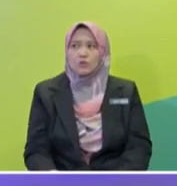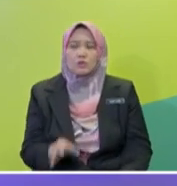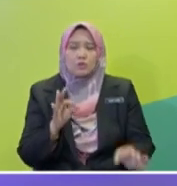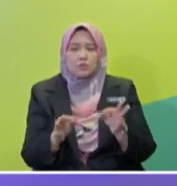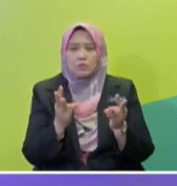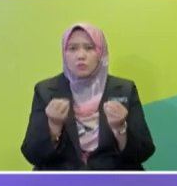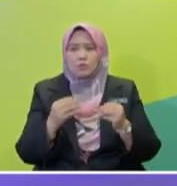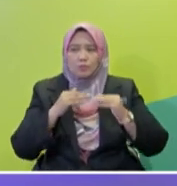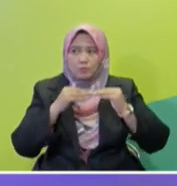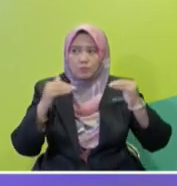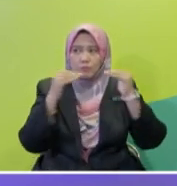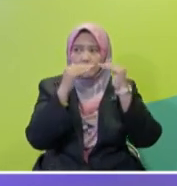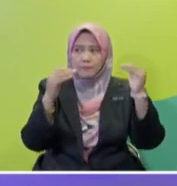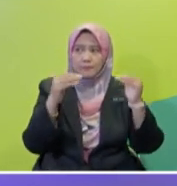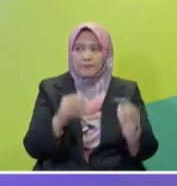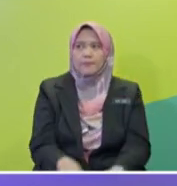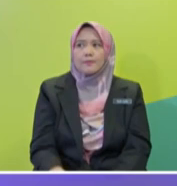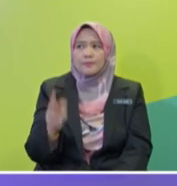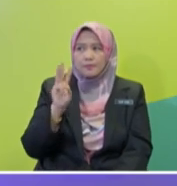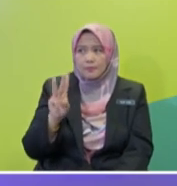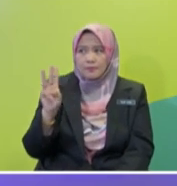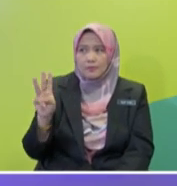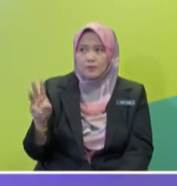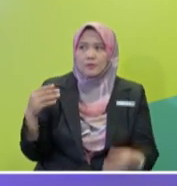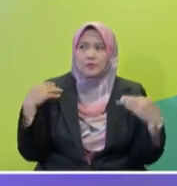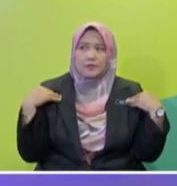Kita akan menggunakan arahan